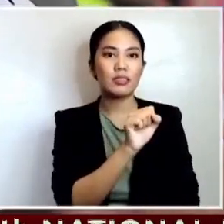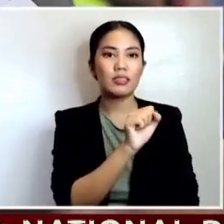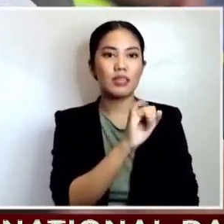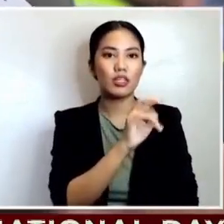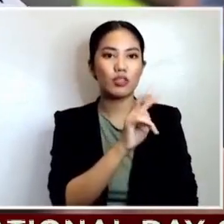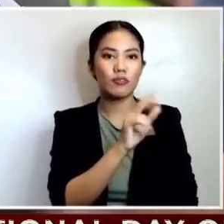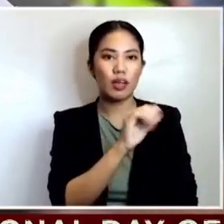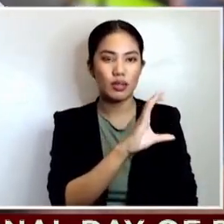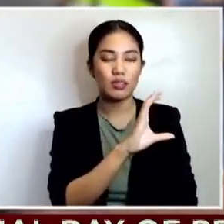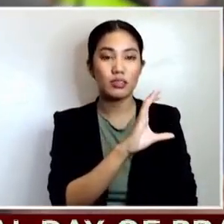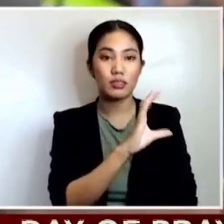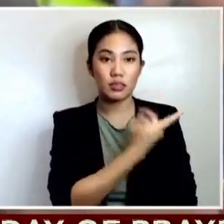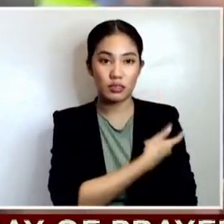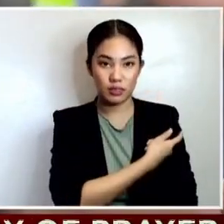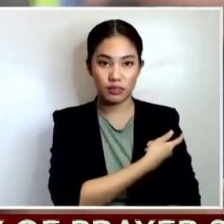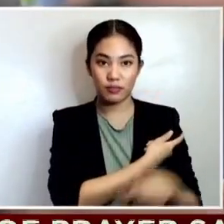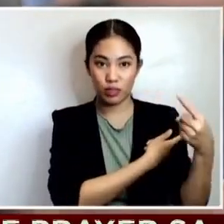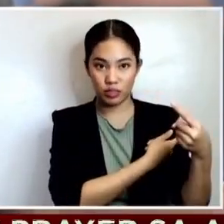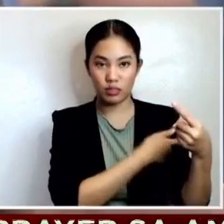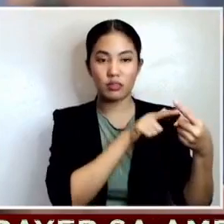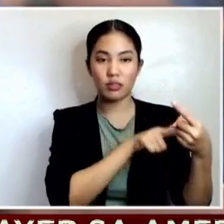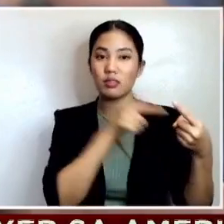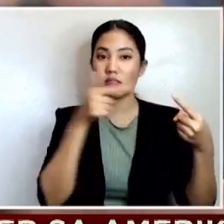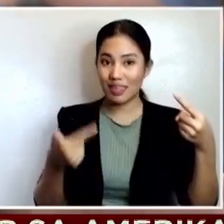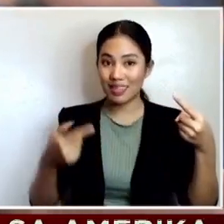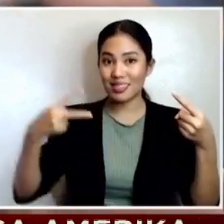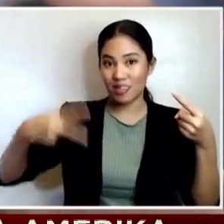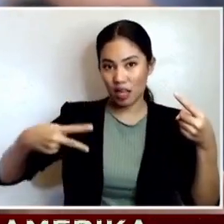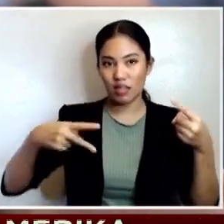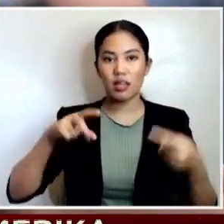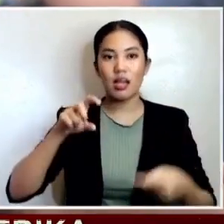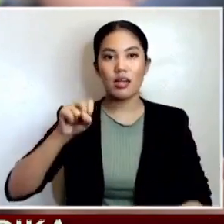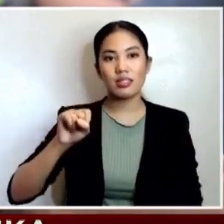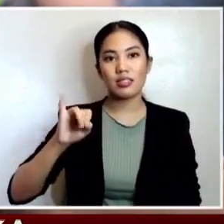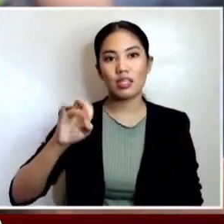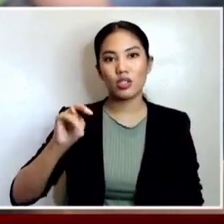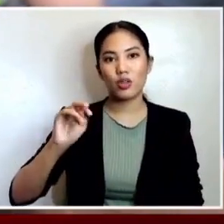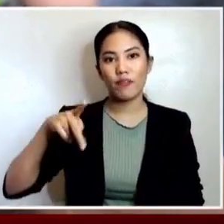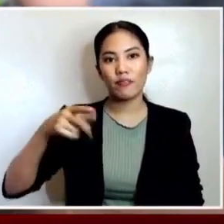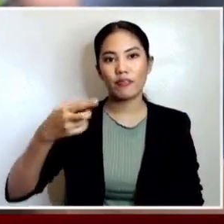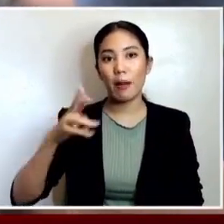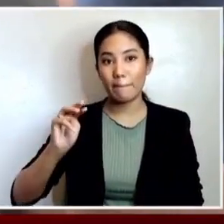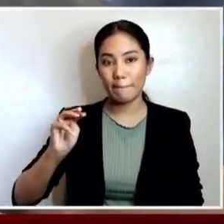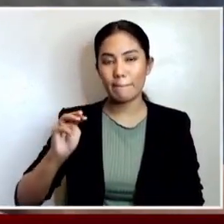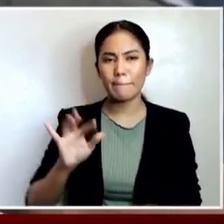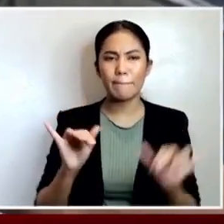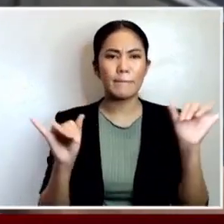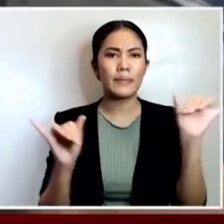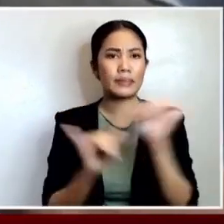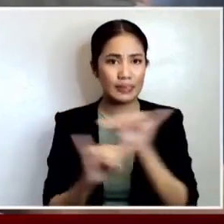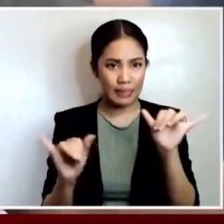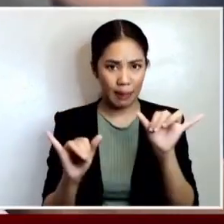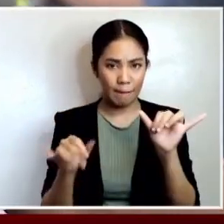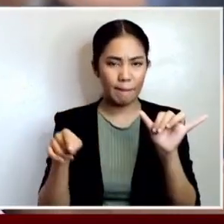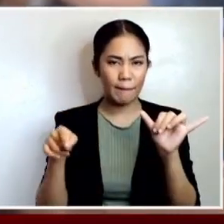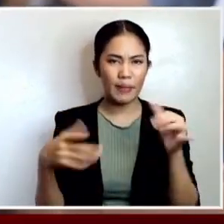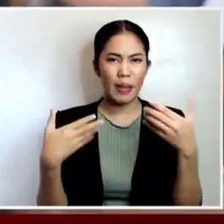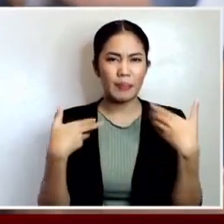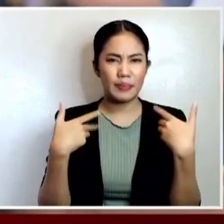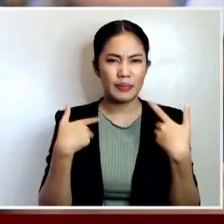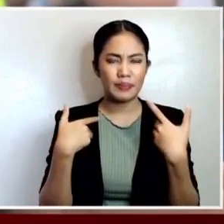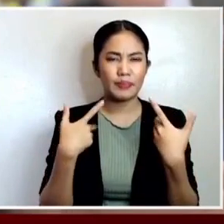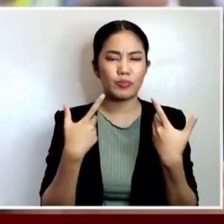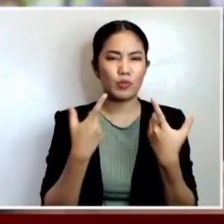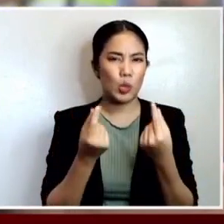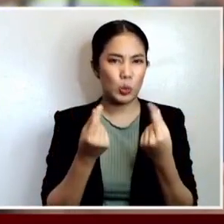and another, yung Sinopharm. Pareho naman yan na inactivated whole virus, no? Pinatay yung virus